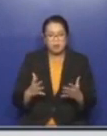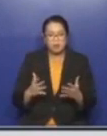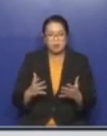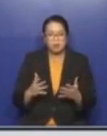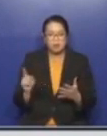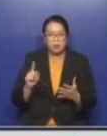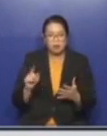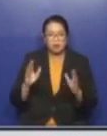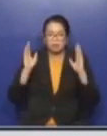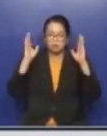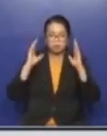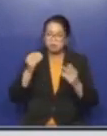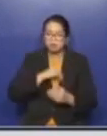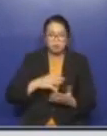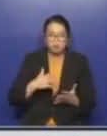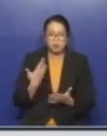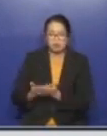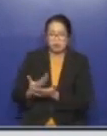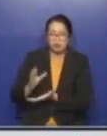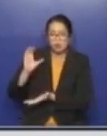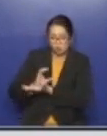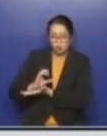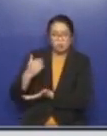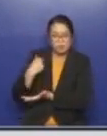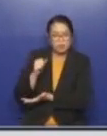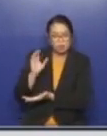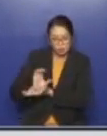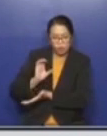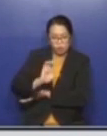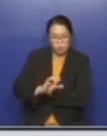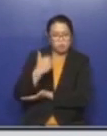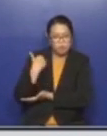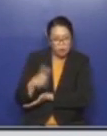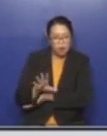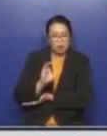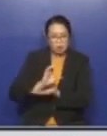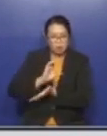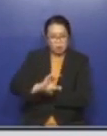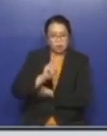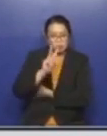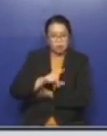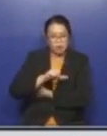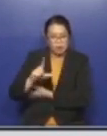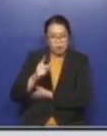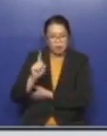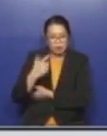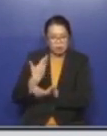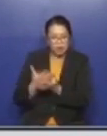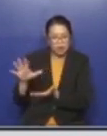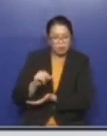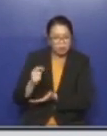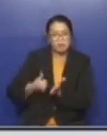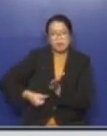ภาคโฆษณาอื่นๆเพราะนั้นในจุดนี้ผมอยากให้ดูที่ประชาชนไม่ใช่เพราะผมเป็นผู้แทนแล้วต้องมุ่งชน